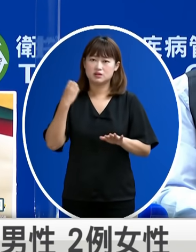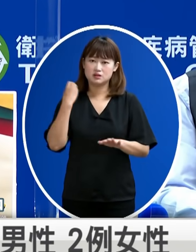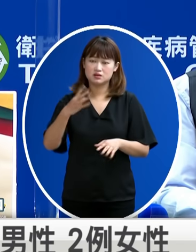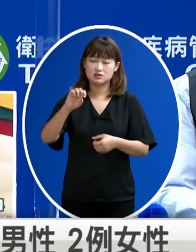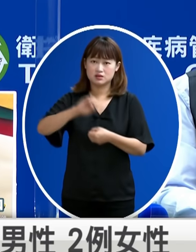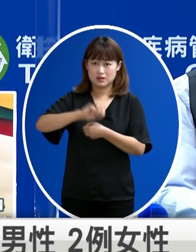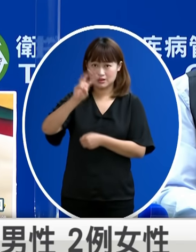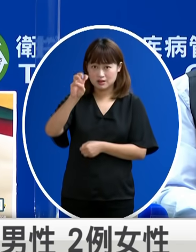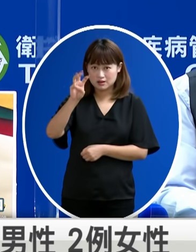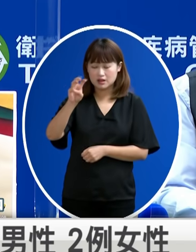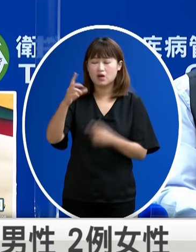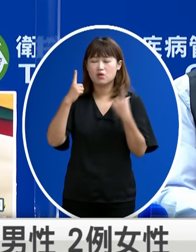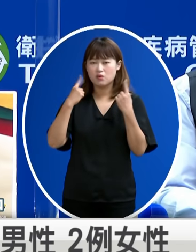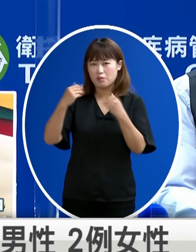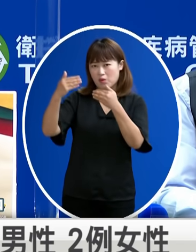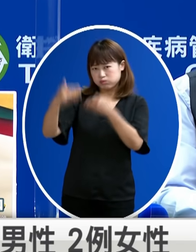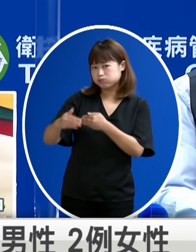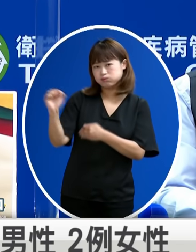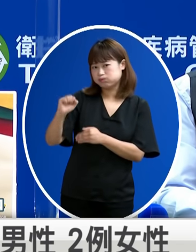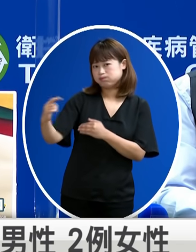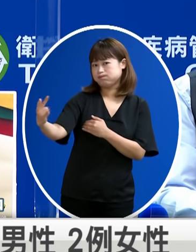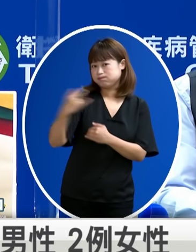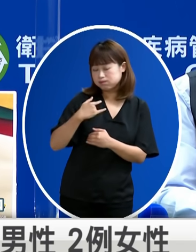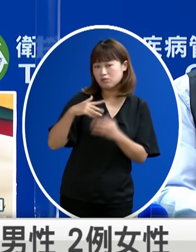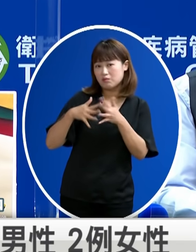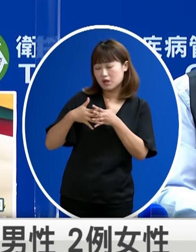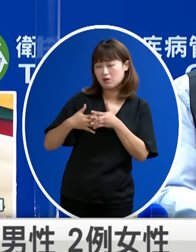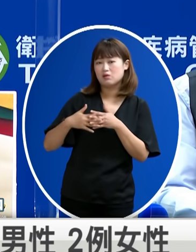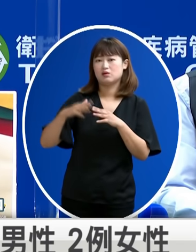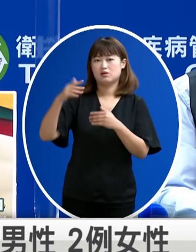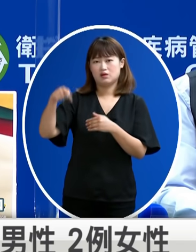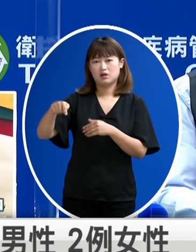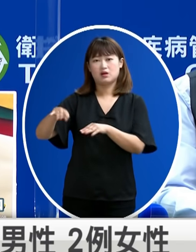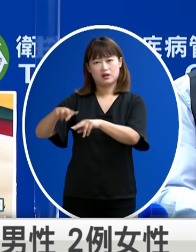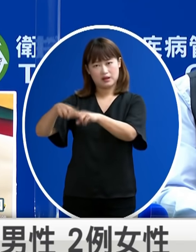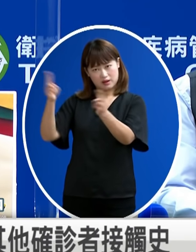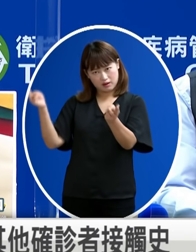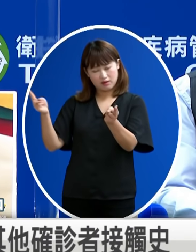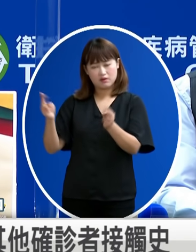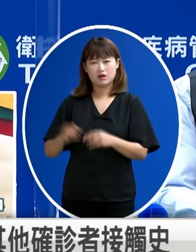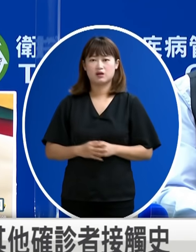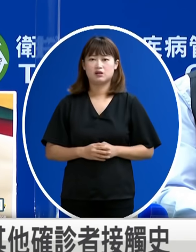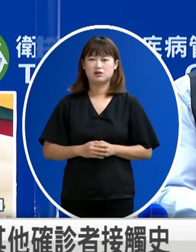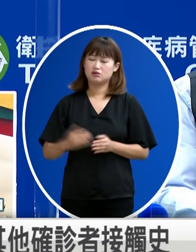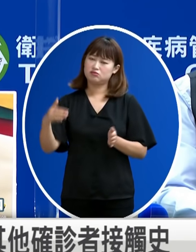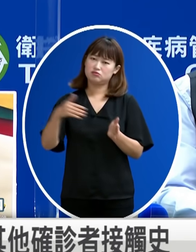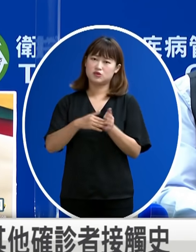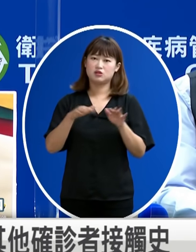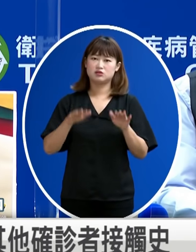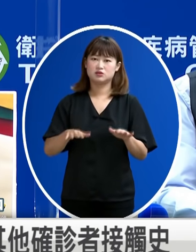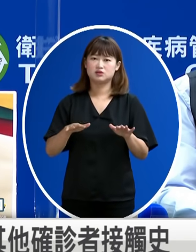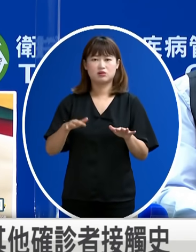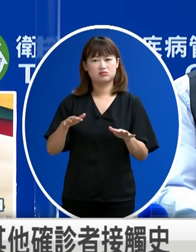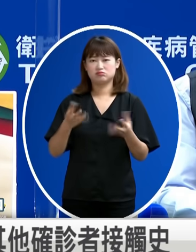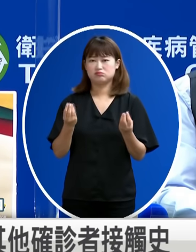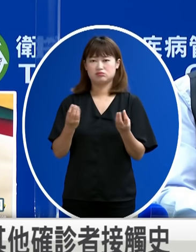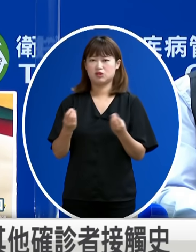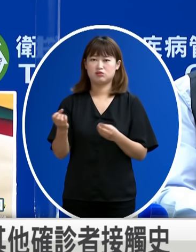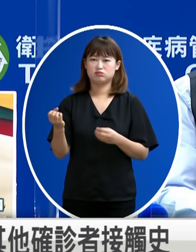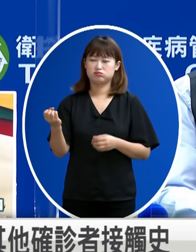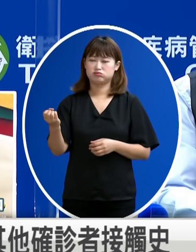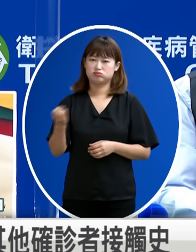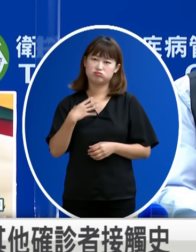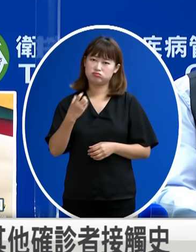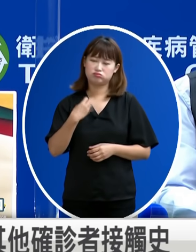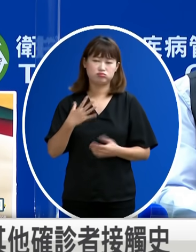本来受到限制的国家，有他们的一些认可疫苗的方式，那到目前并没有通知说我们要